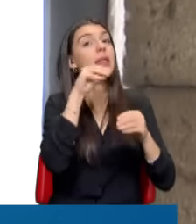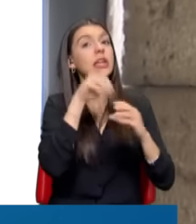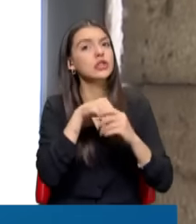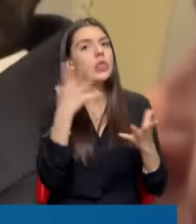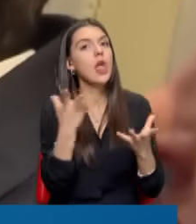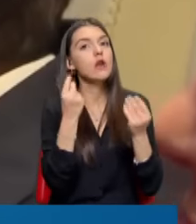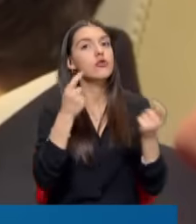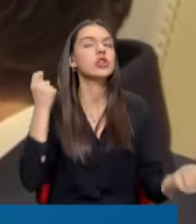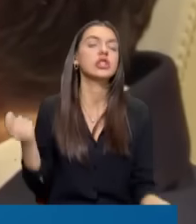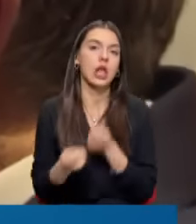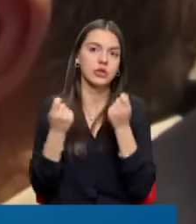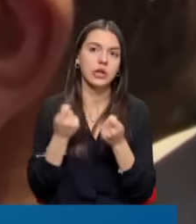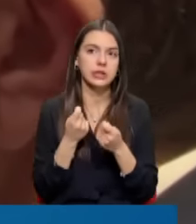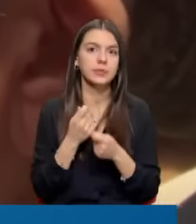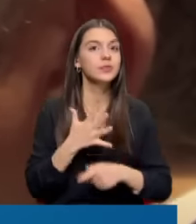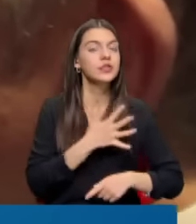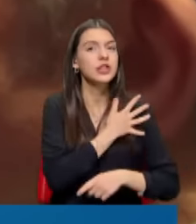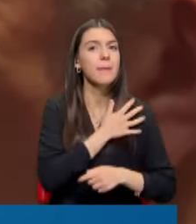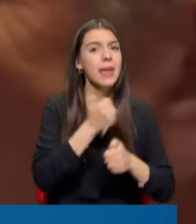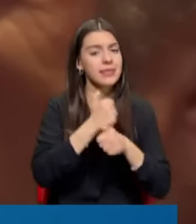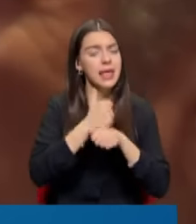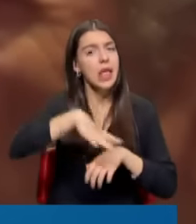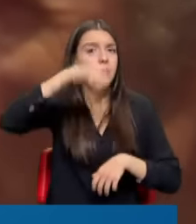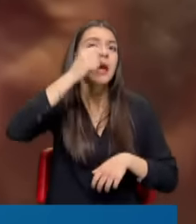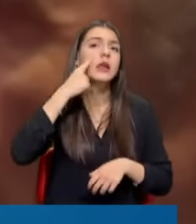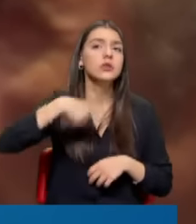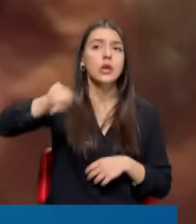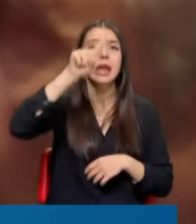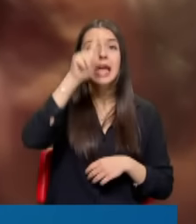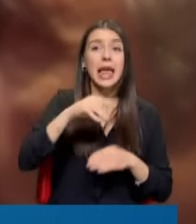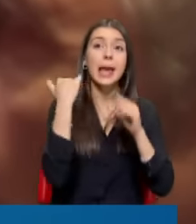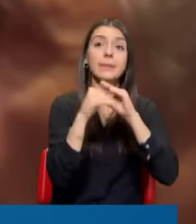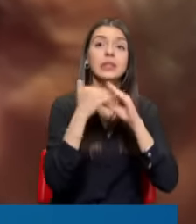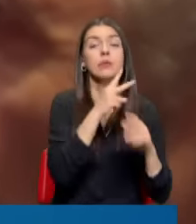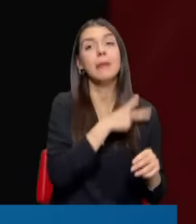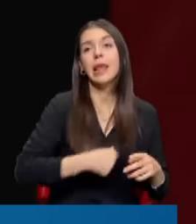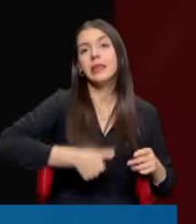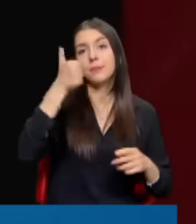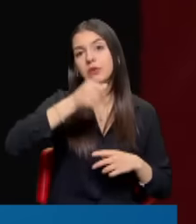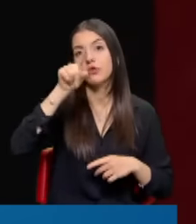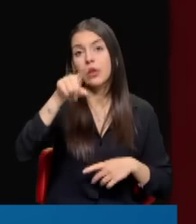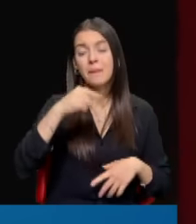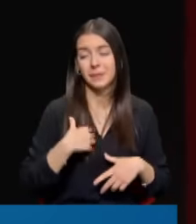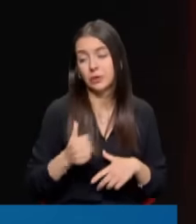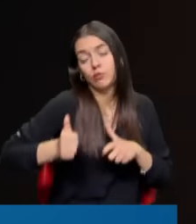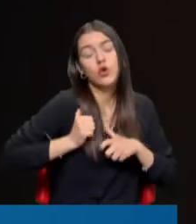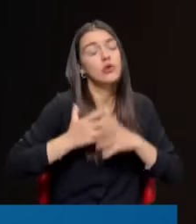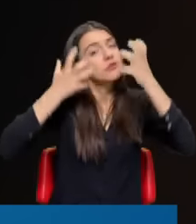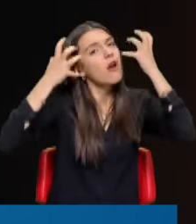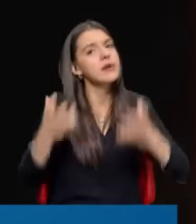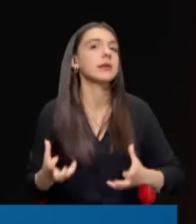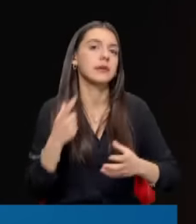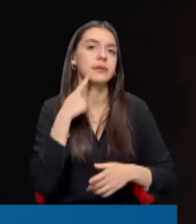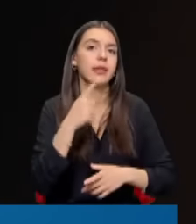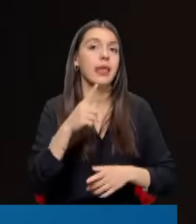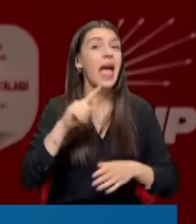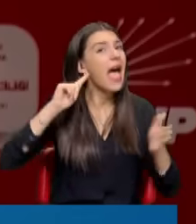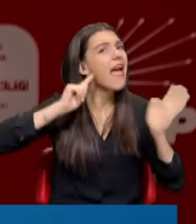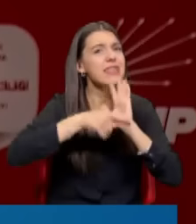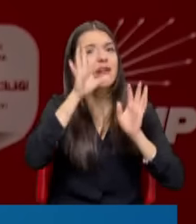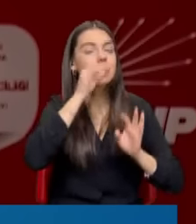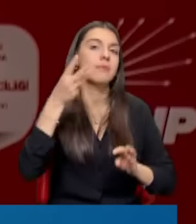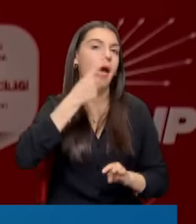çok çalışacağız. CHP genel merkezinde ilk mesajları belediye başkanlarınaydı. Yükümüz ağır dedi. Hedefinde Cumhurbaşkanı Erdoğan da